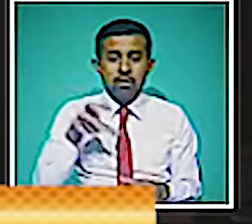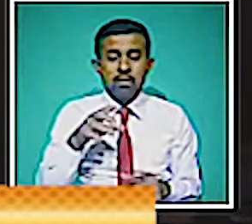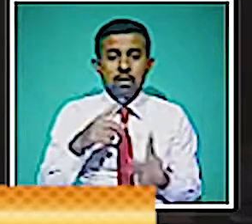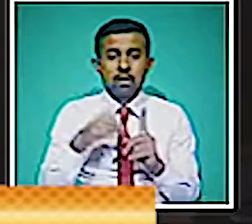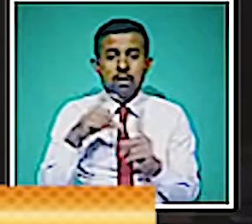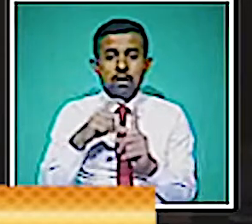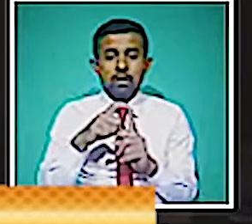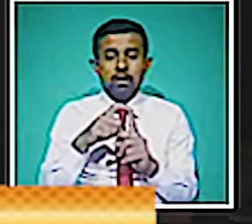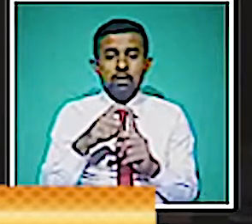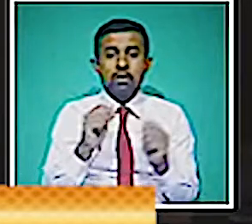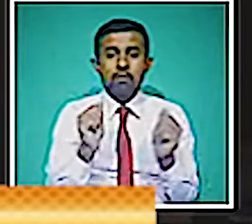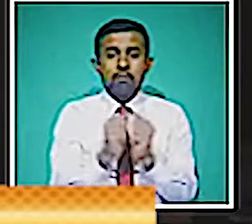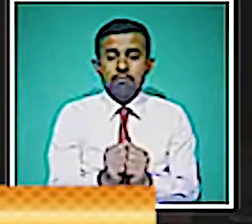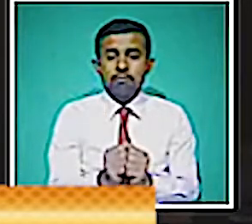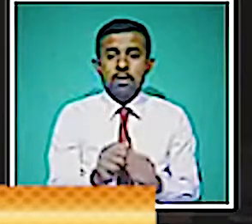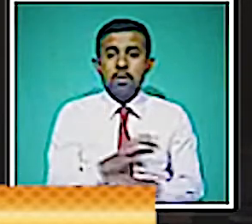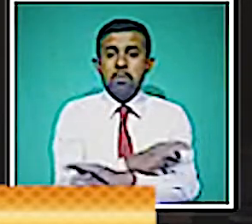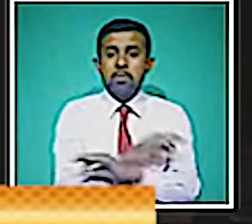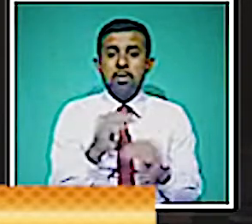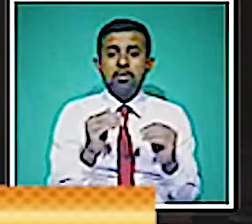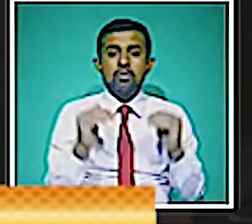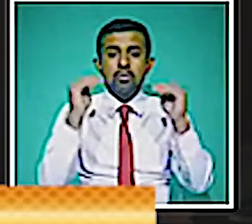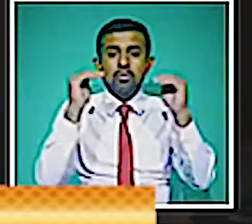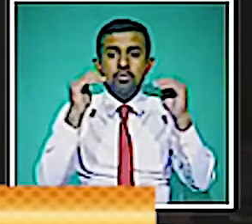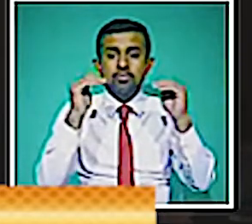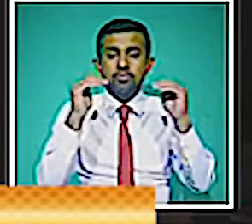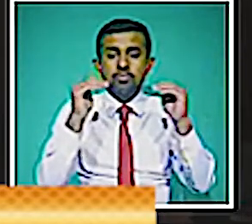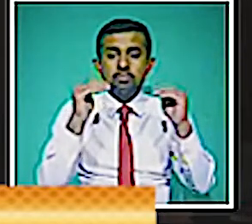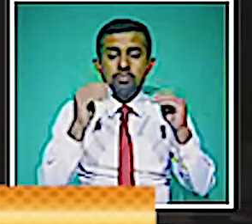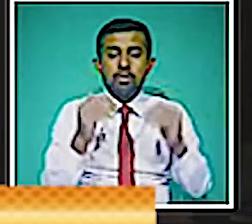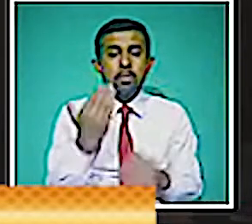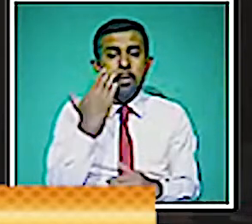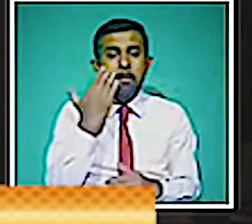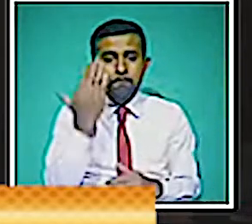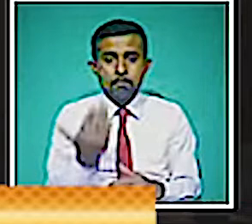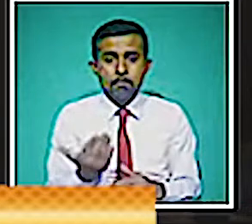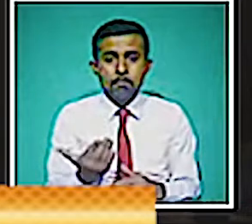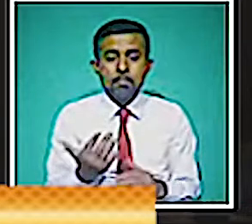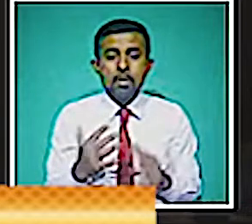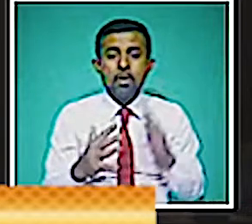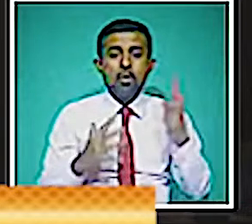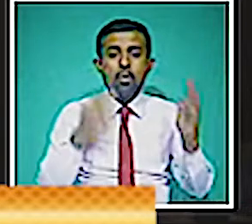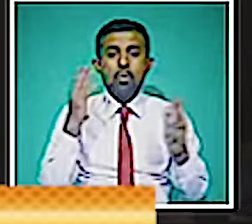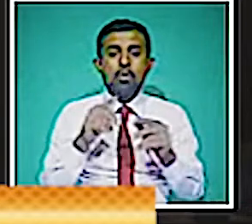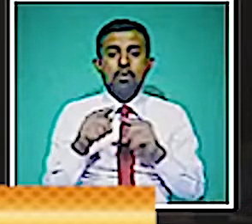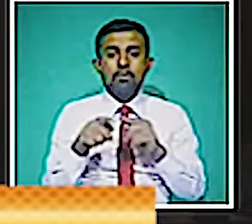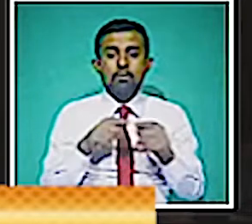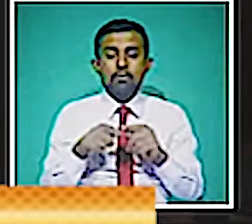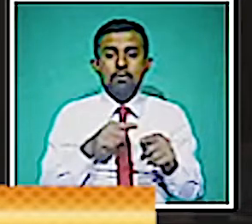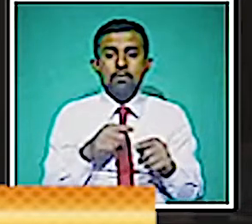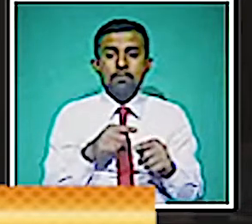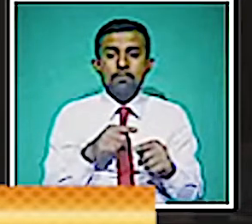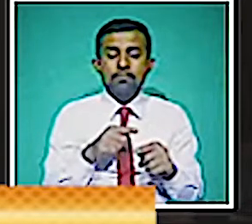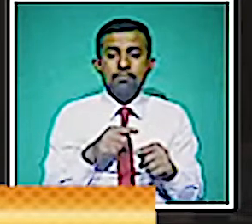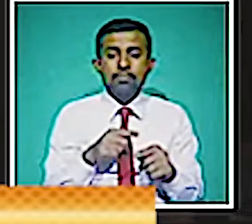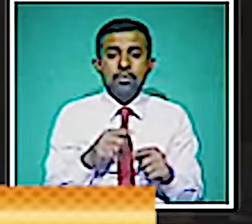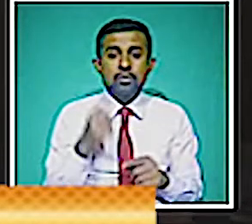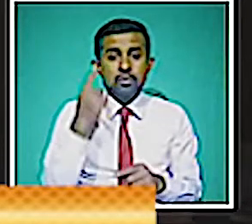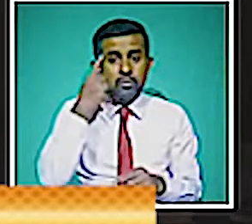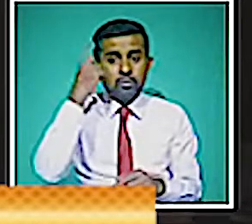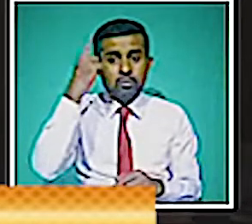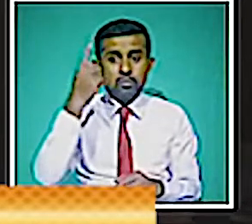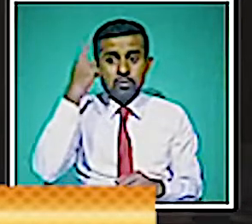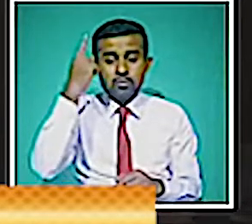ரீதியான முன்னேற்றங்கள் என்பது அந்த நாடுகளை உலகப்பந்திலே தங்களுடைய அறிவுபூர்வமான மனித மூலதனத்துக்கான செயல்பாடு